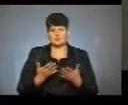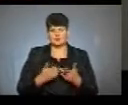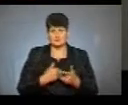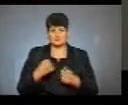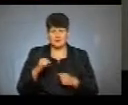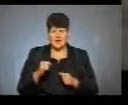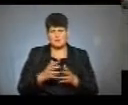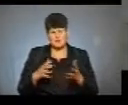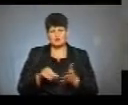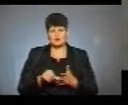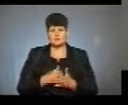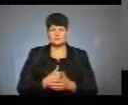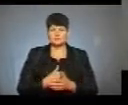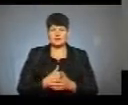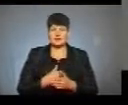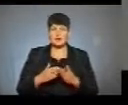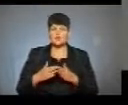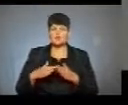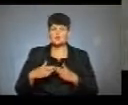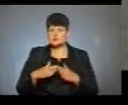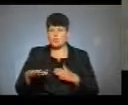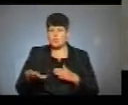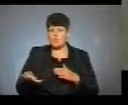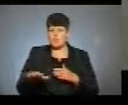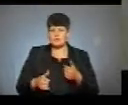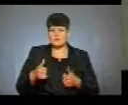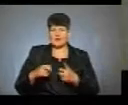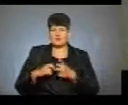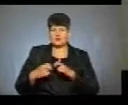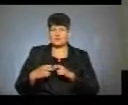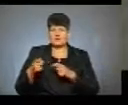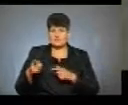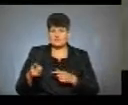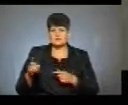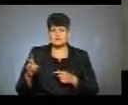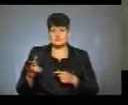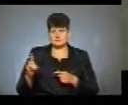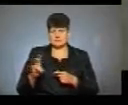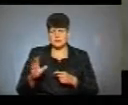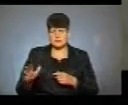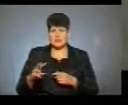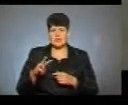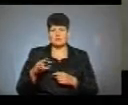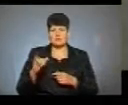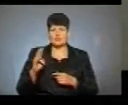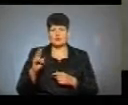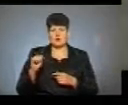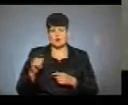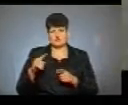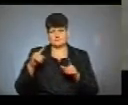але більше за участю. На сусідньому полі змагаються команди Івано-Франківської архієпархії та Мукачівської